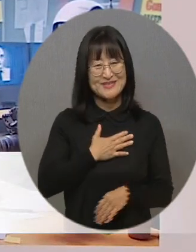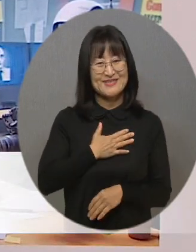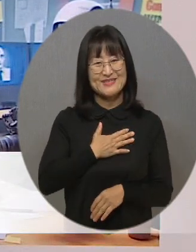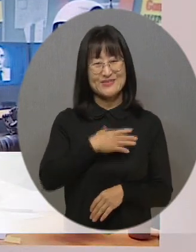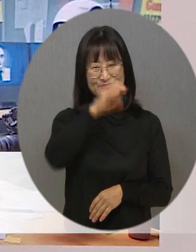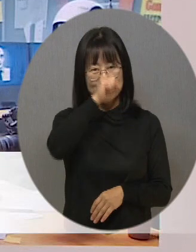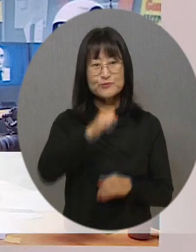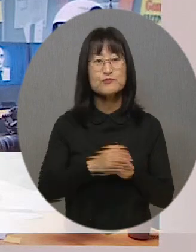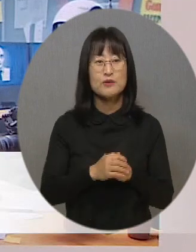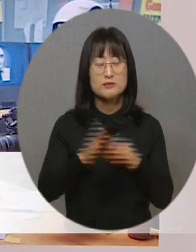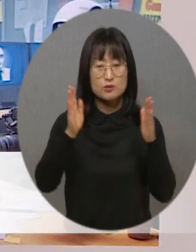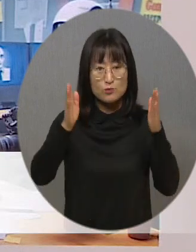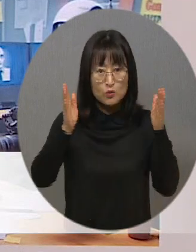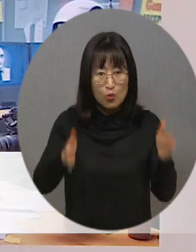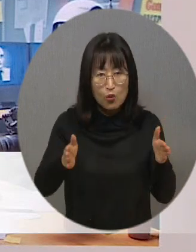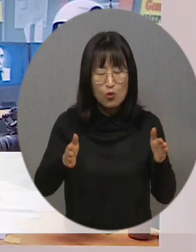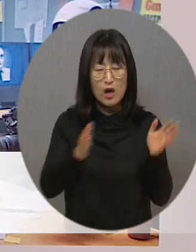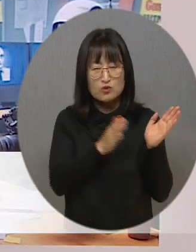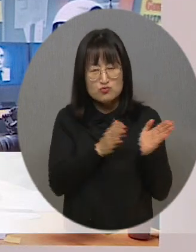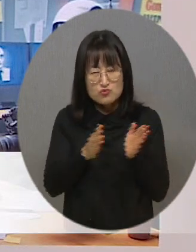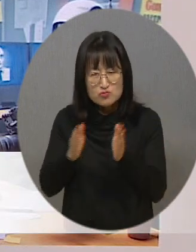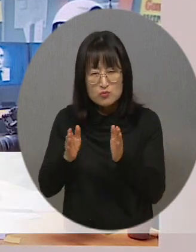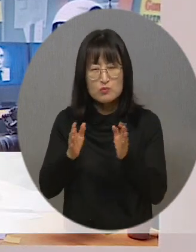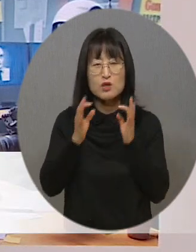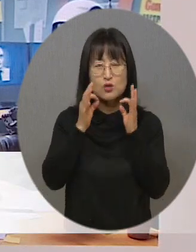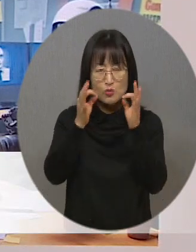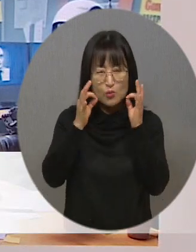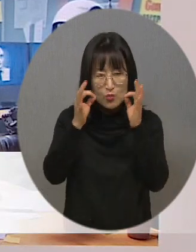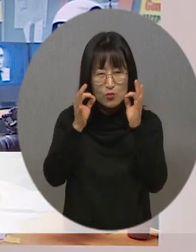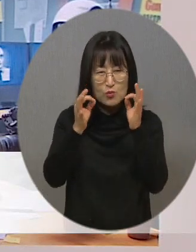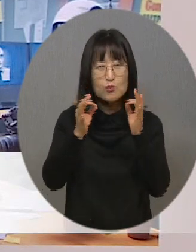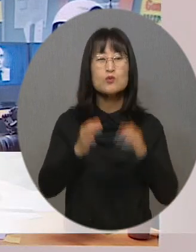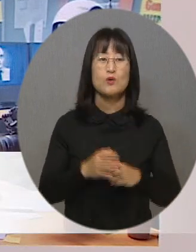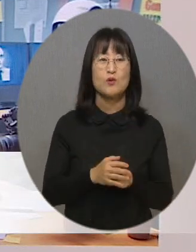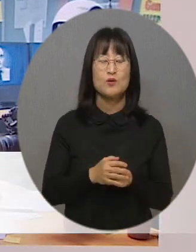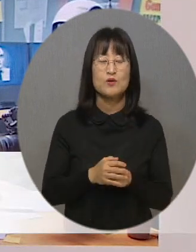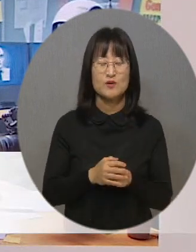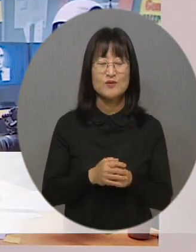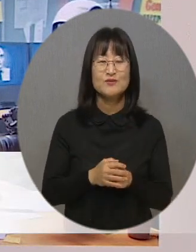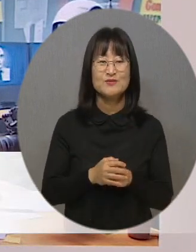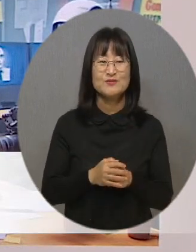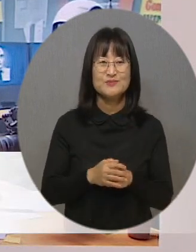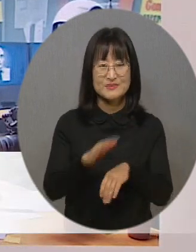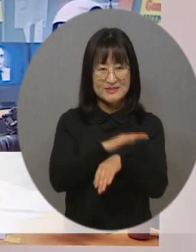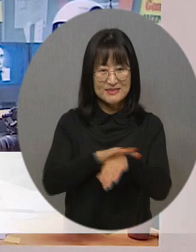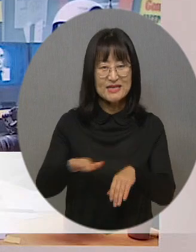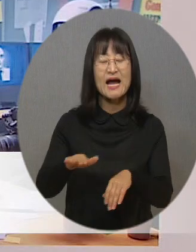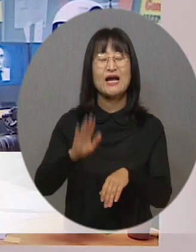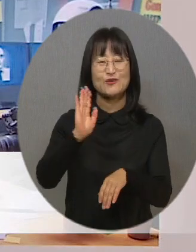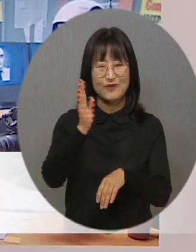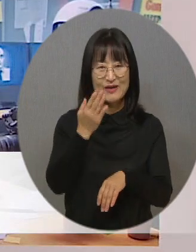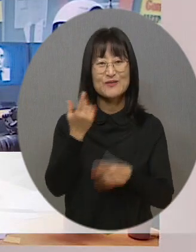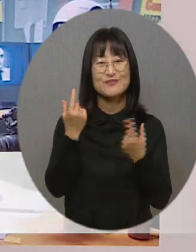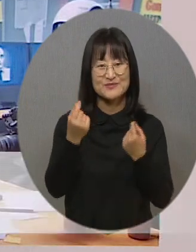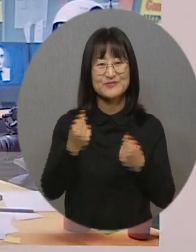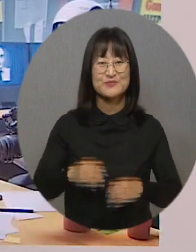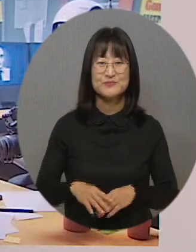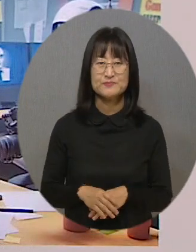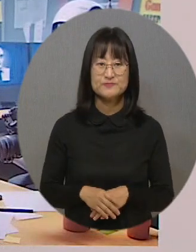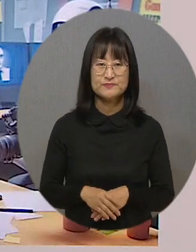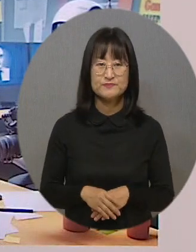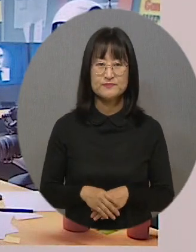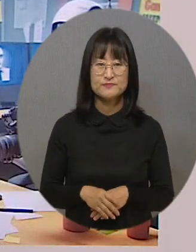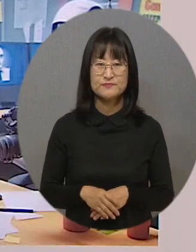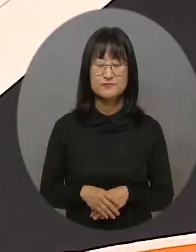제가 그동안 준비했던 모든 노력이 잘 전달된 것 같습니다.